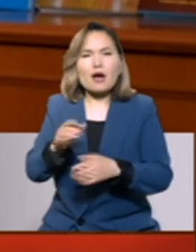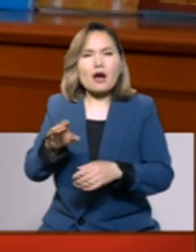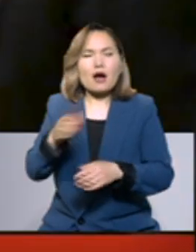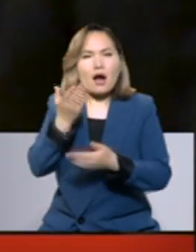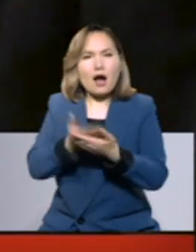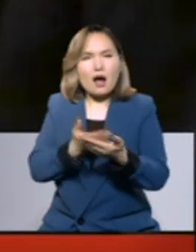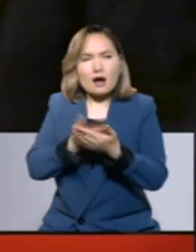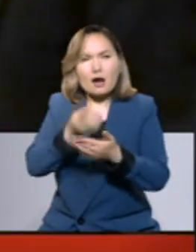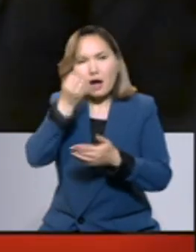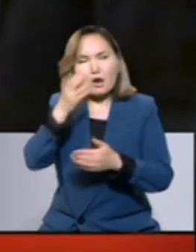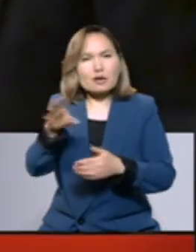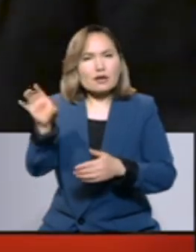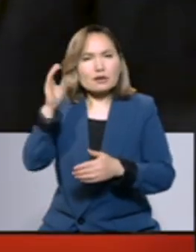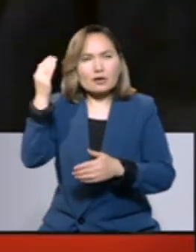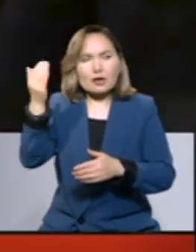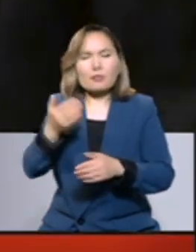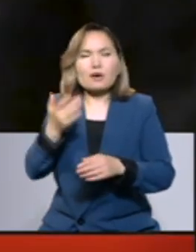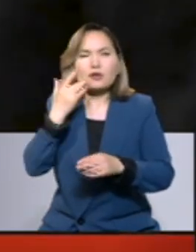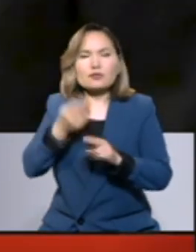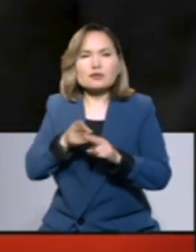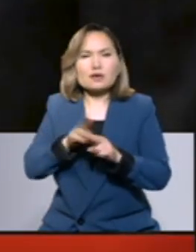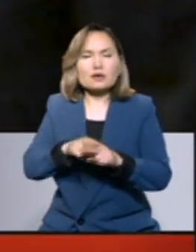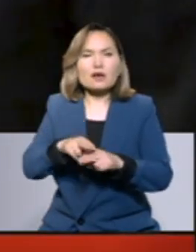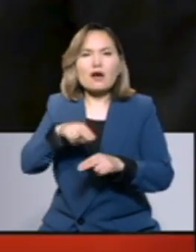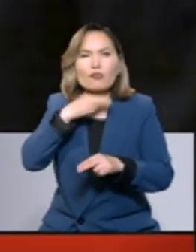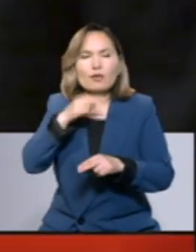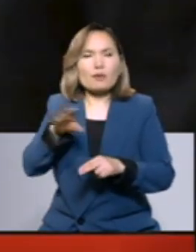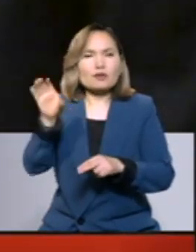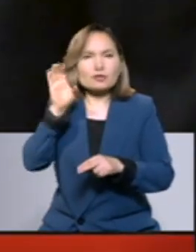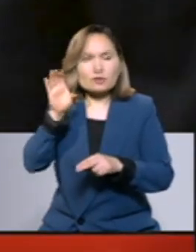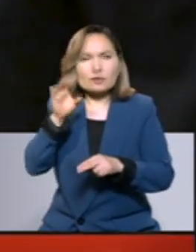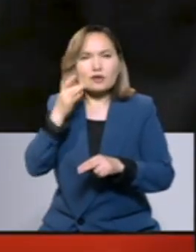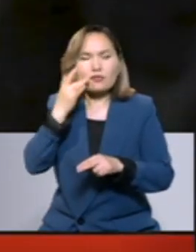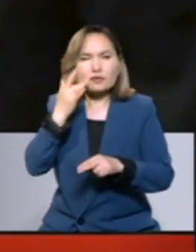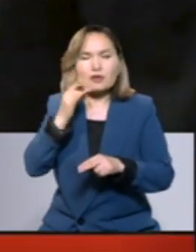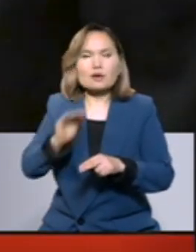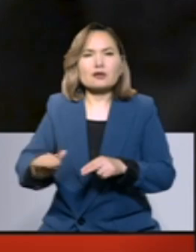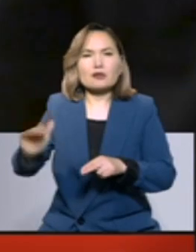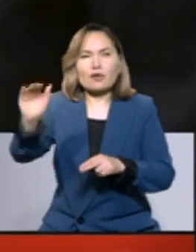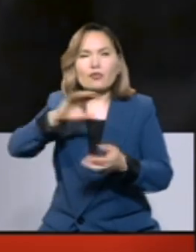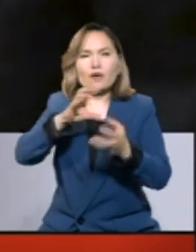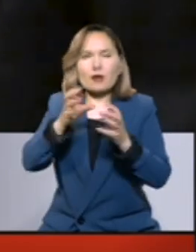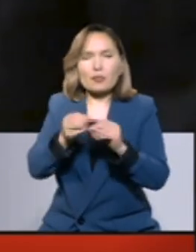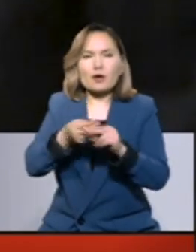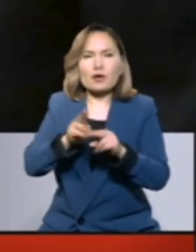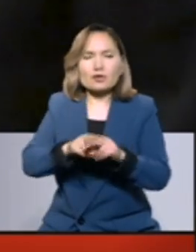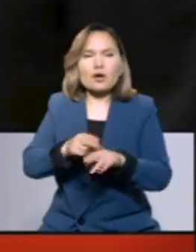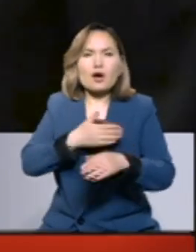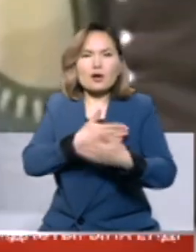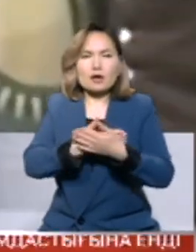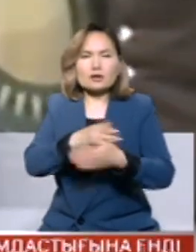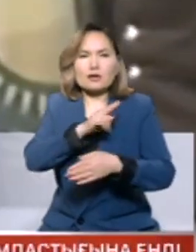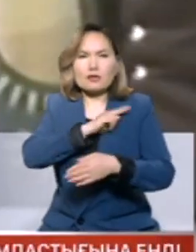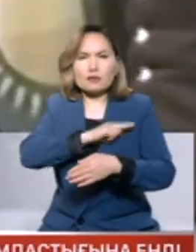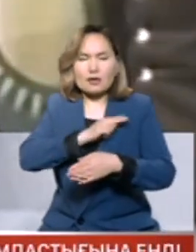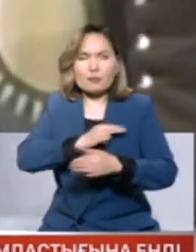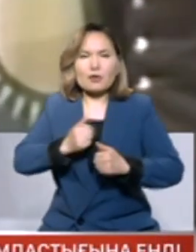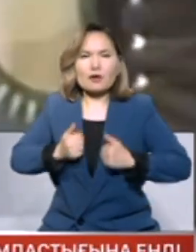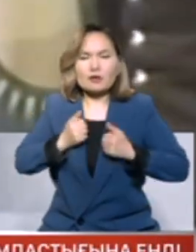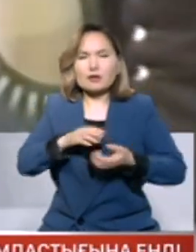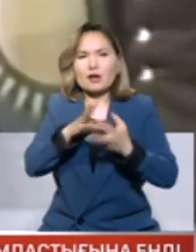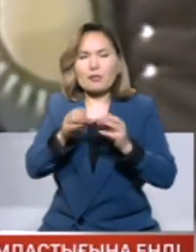тыңдап, айтқан сөзіне құлақ салып, соғысқа ұқсайын деген ниетпен жүрген.